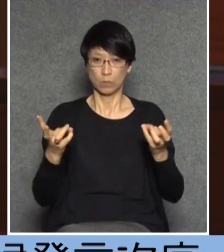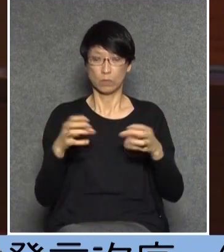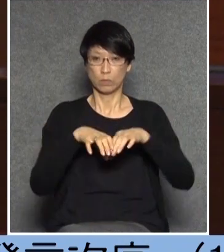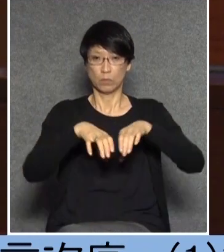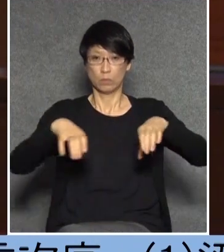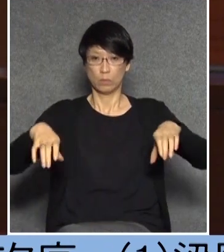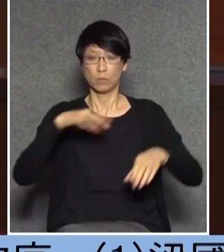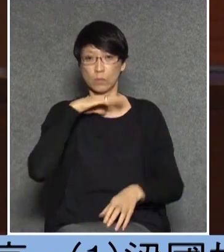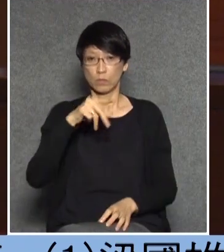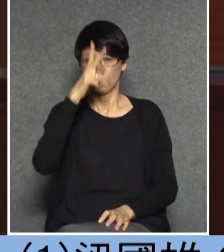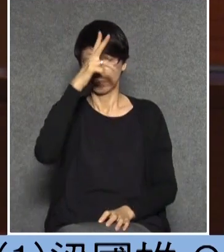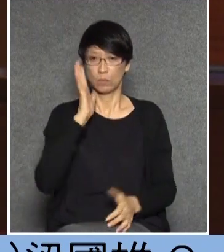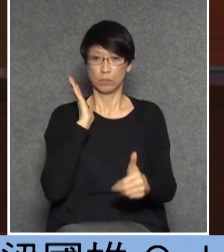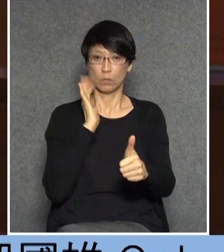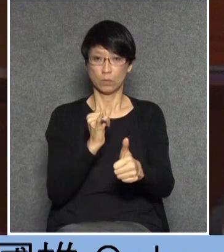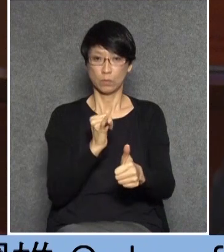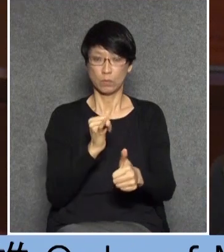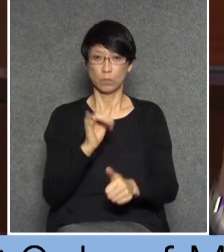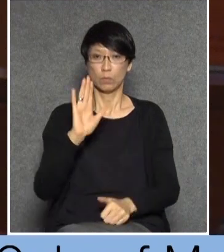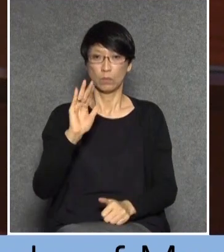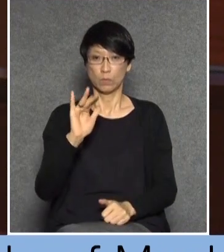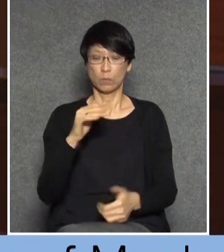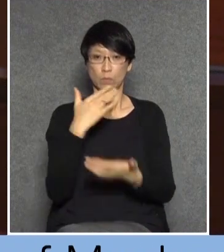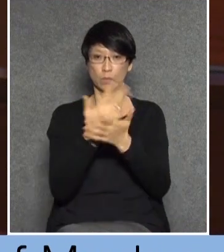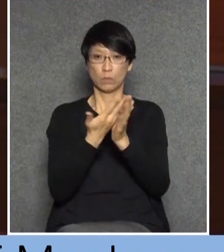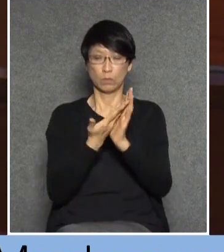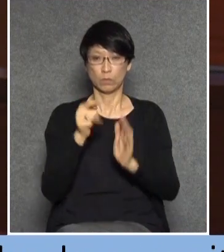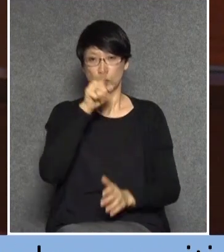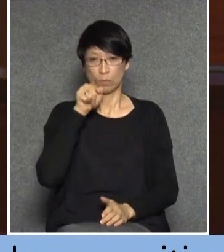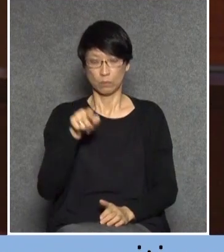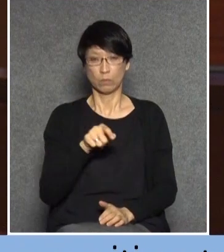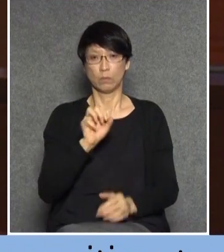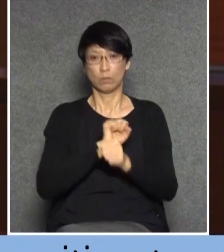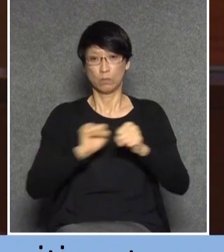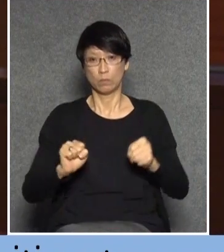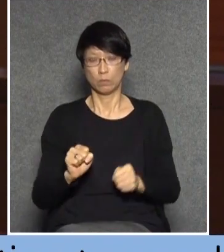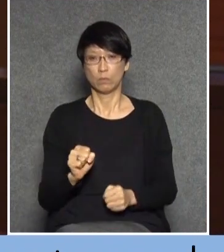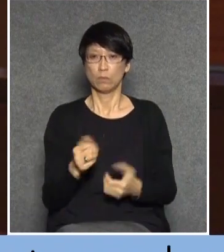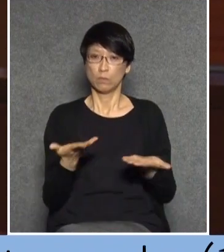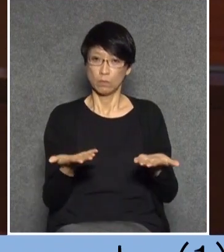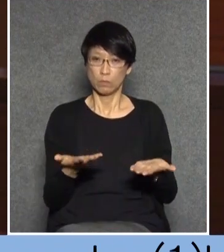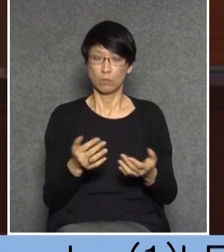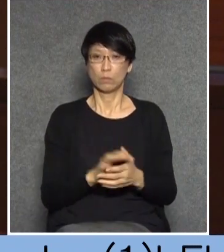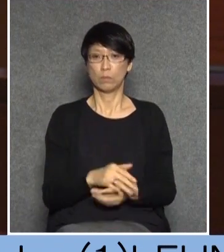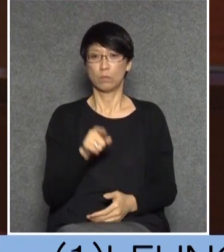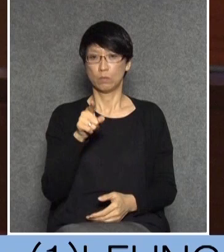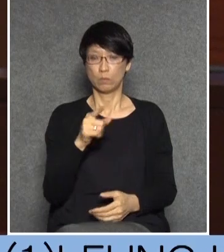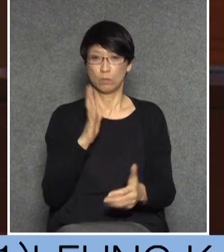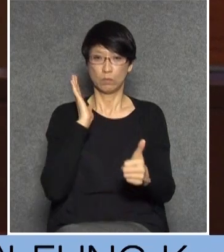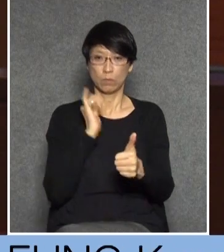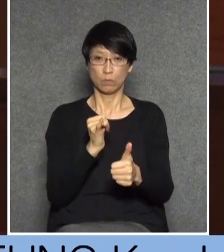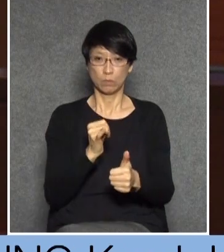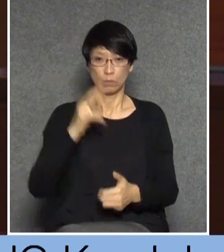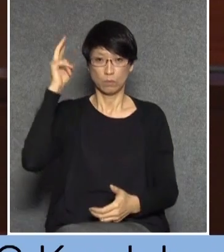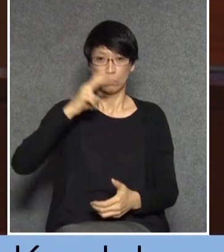如果真的認為罰款是有效的，會出現這麼多問題嗎？港鐵的表現告訴我們，他已經將罰款視為經